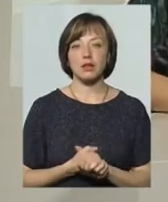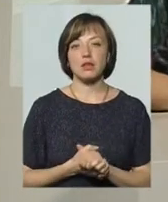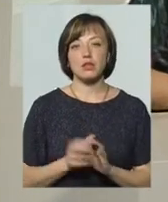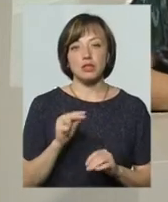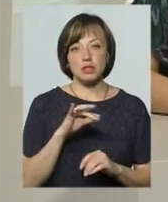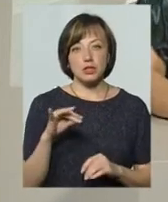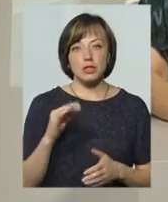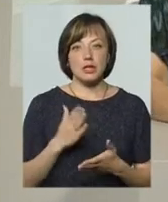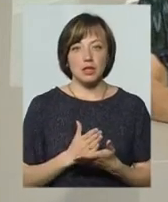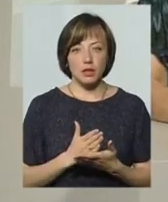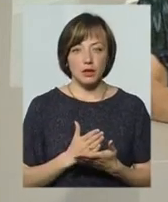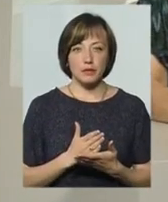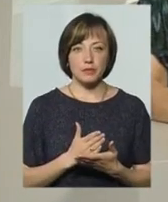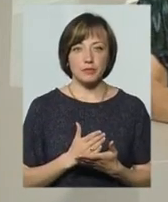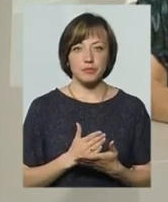є